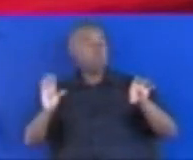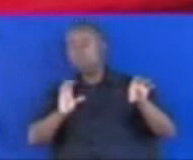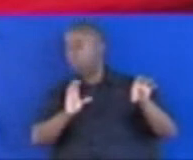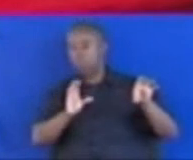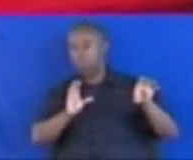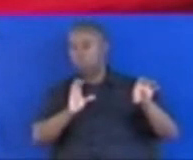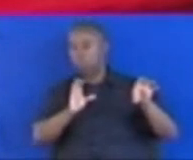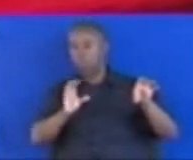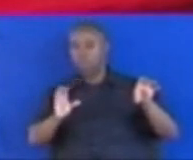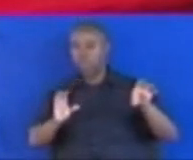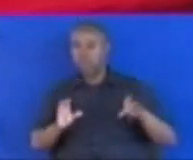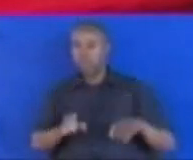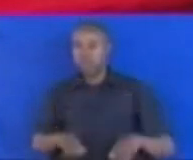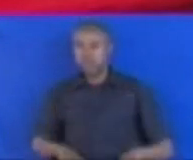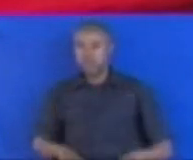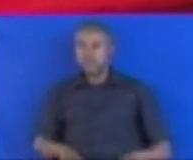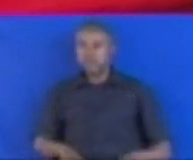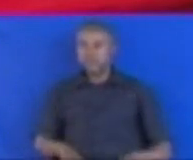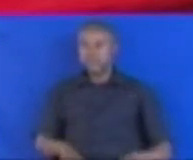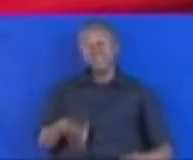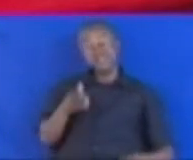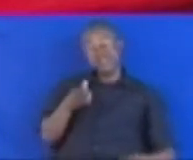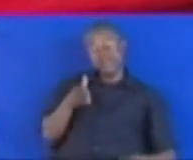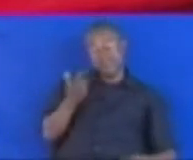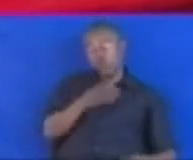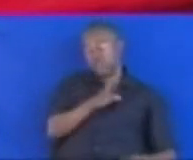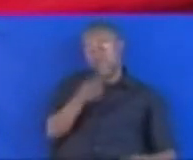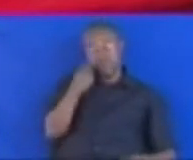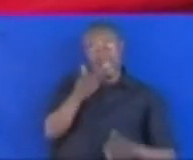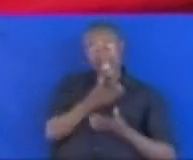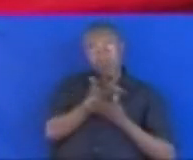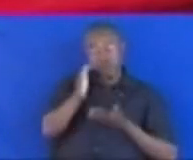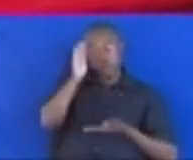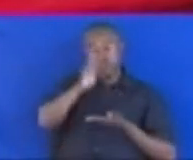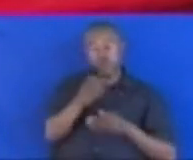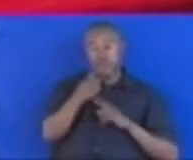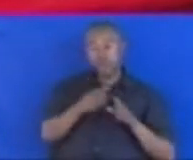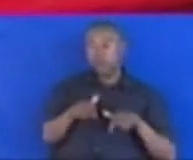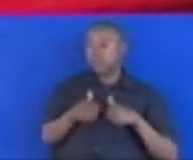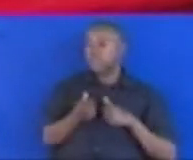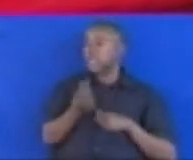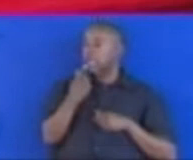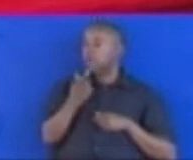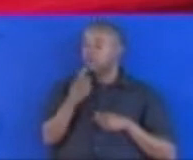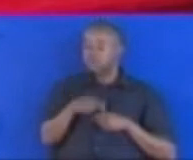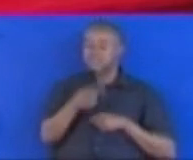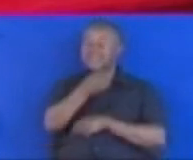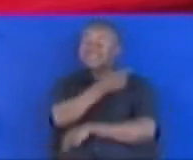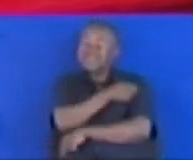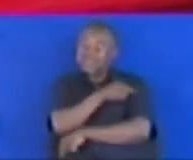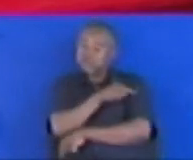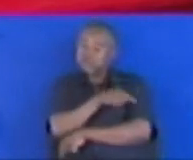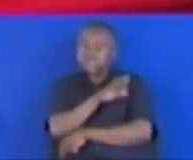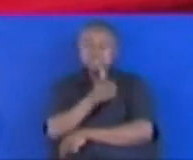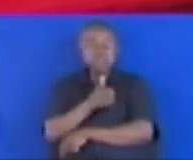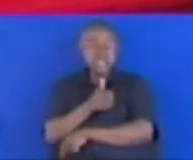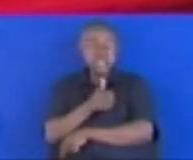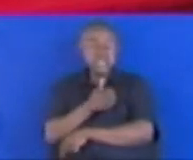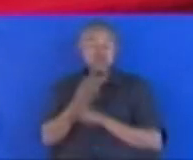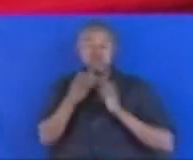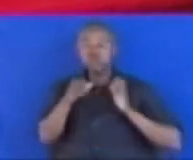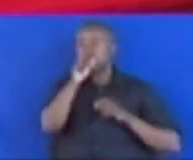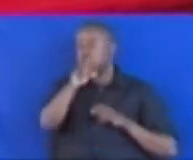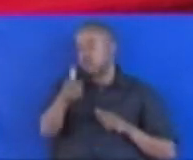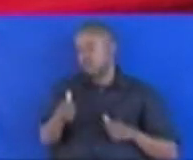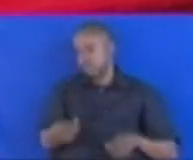kuonyesha kuwa hakuna uhaba wa dawa na chanjo nchini katika bohari kuu la dawa, lakini dawa na chanjo hizi bado hazijawafikia